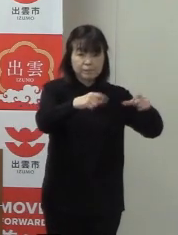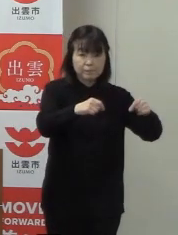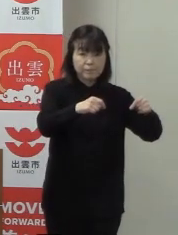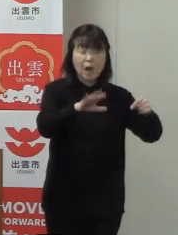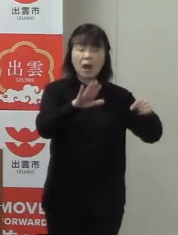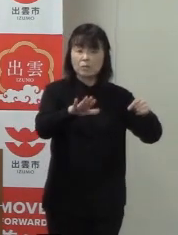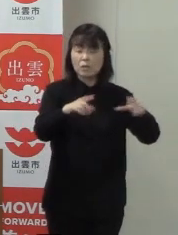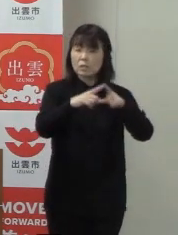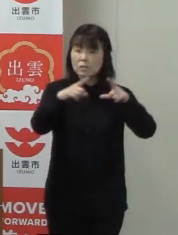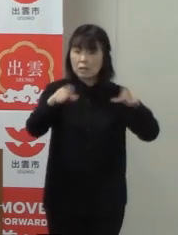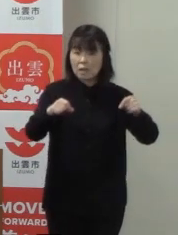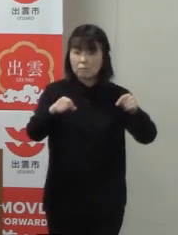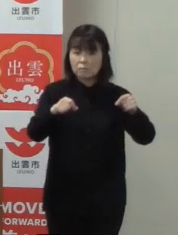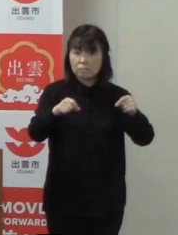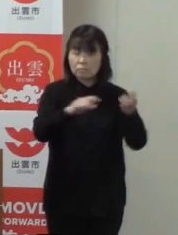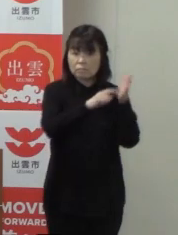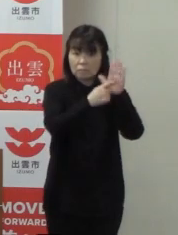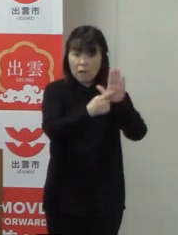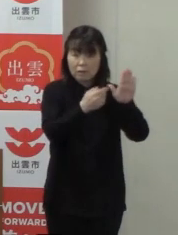ますかね、